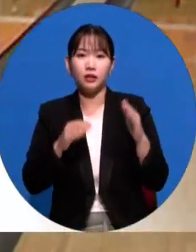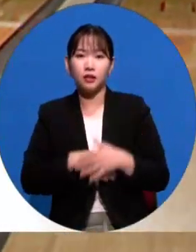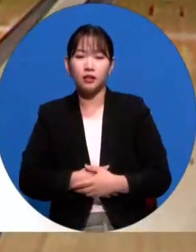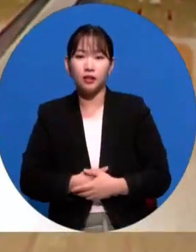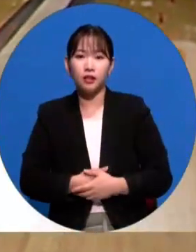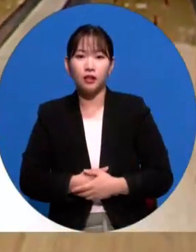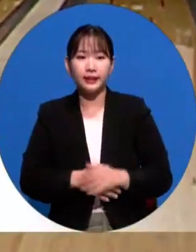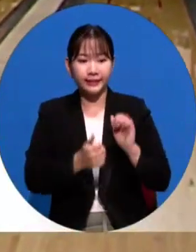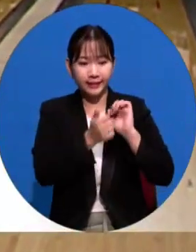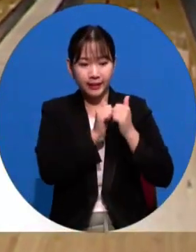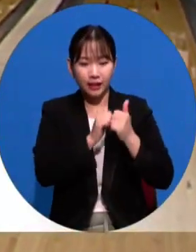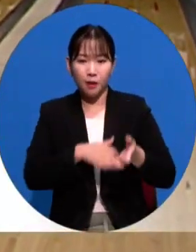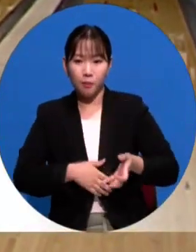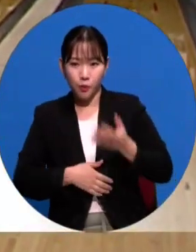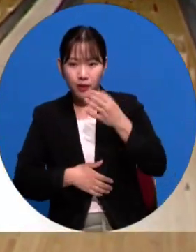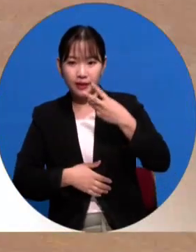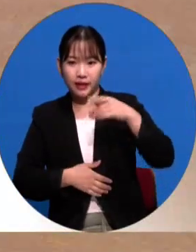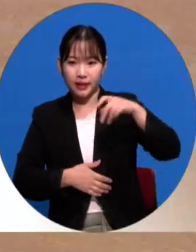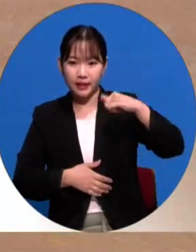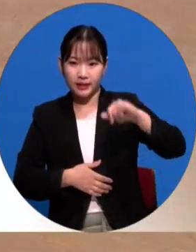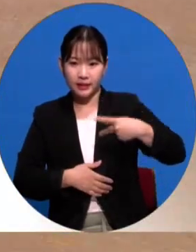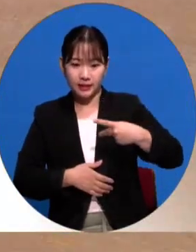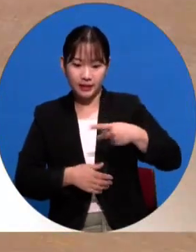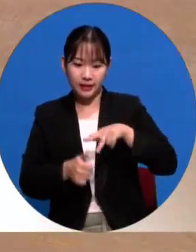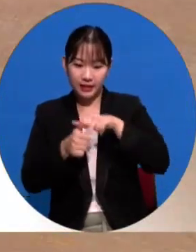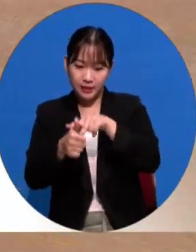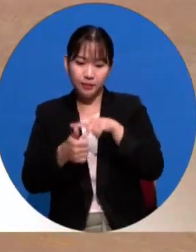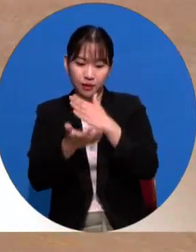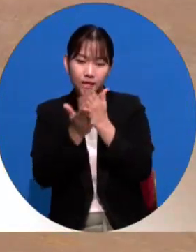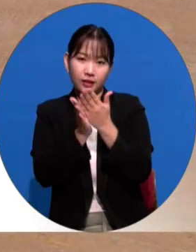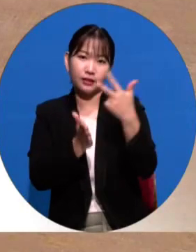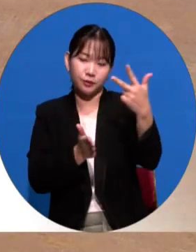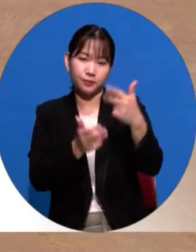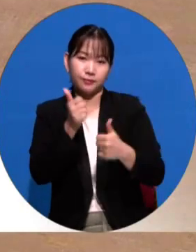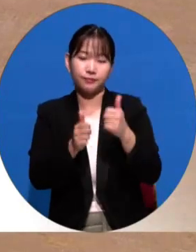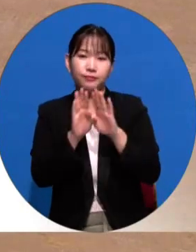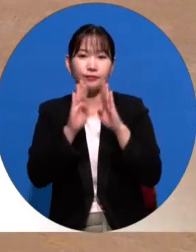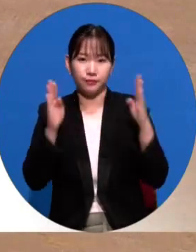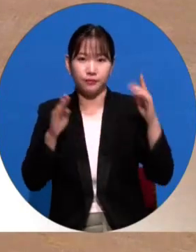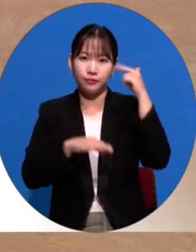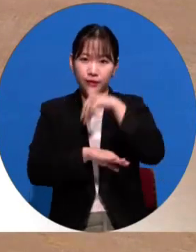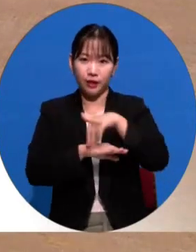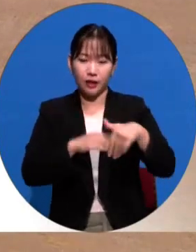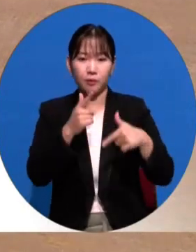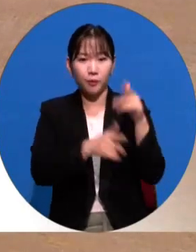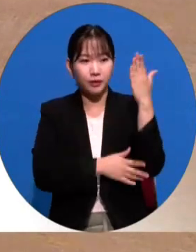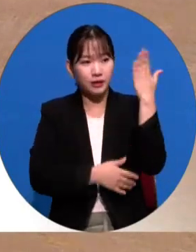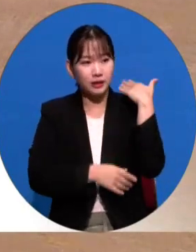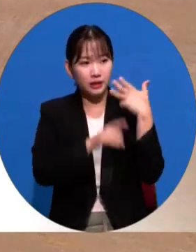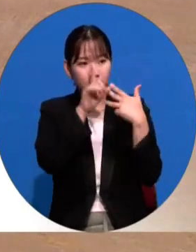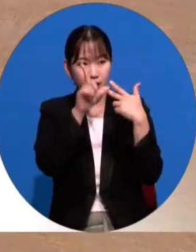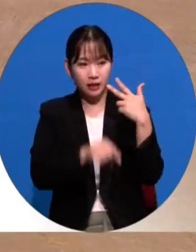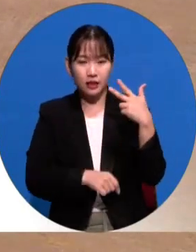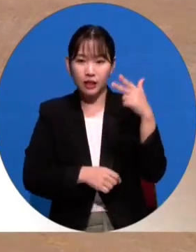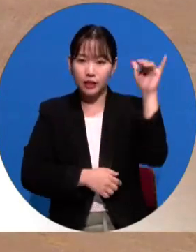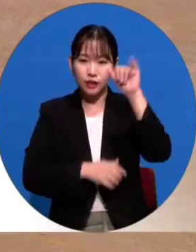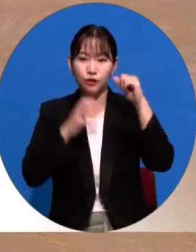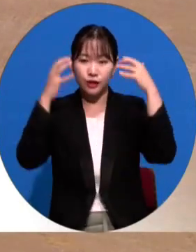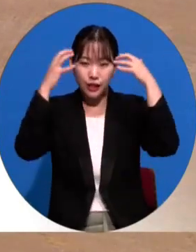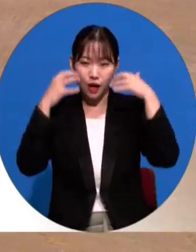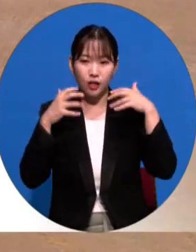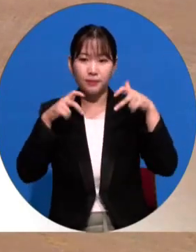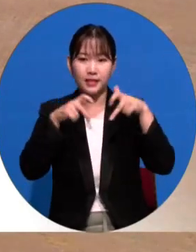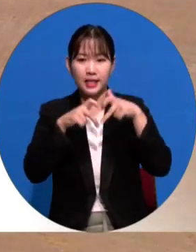대상은 육상, 볼링, 테니스, 승마 등 7가지 종목입니다. 목포시는 지난달 전국 하계 장애인